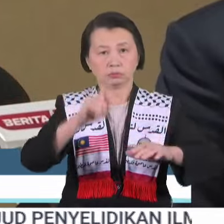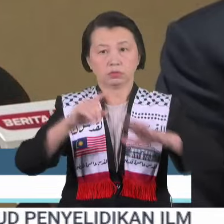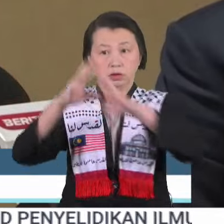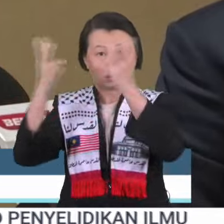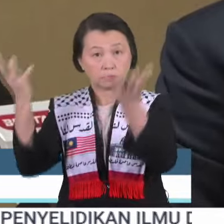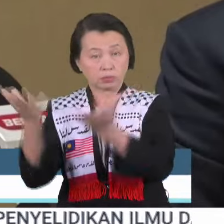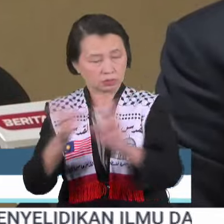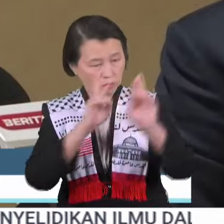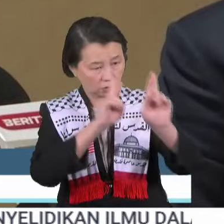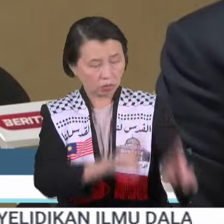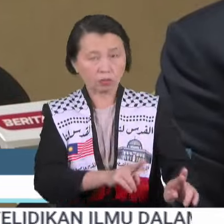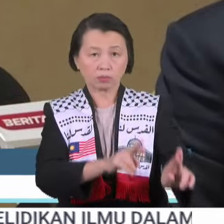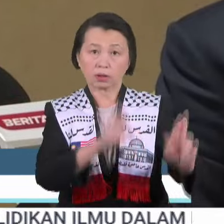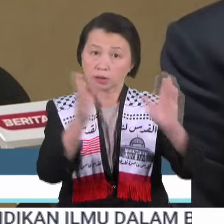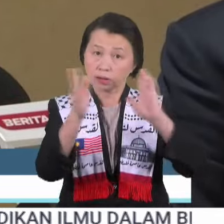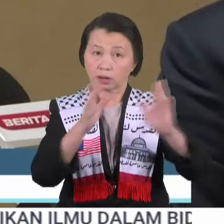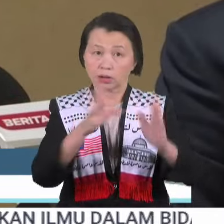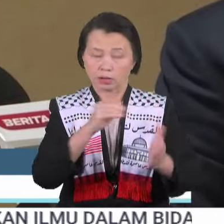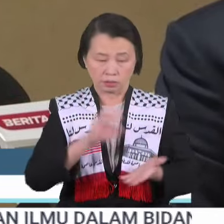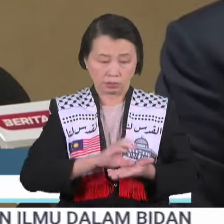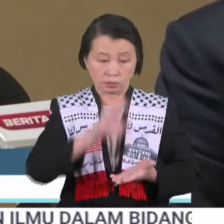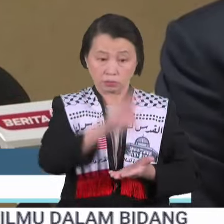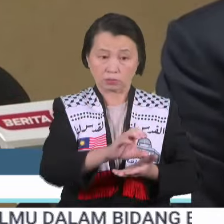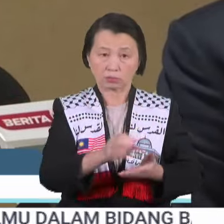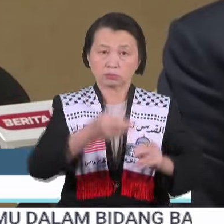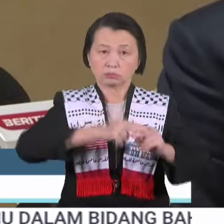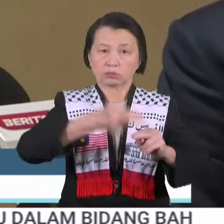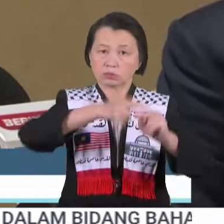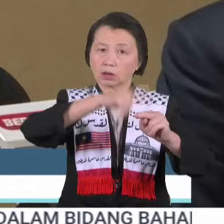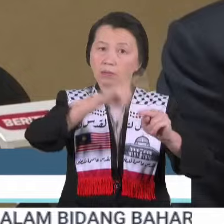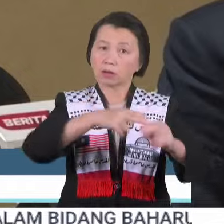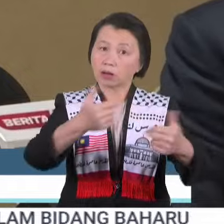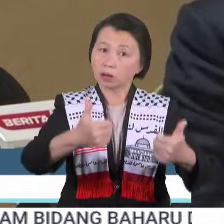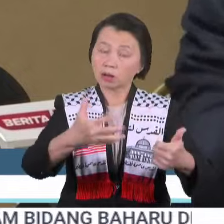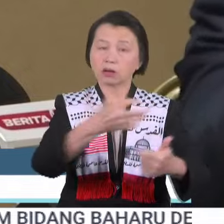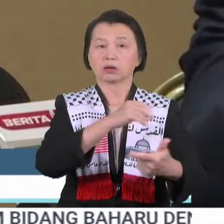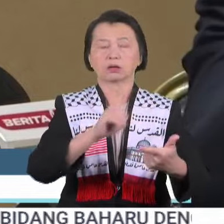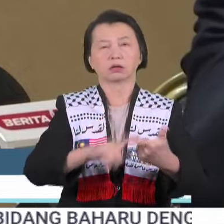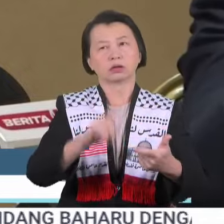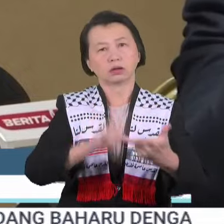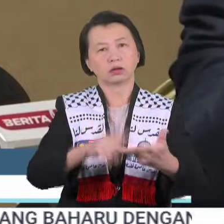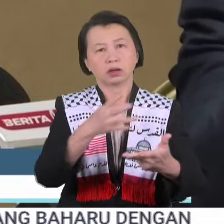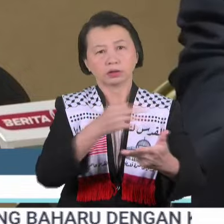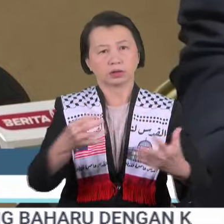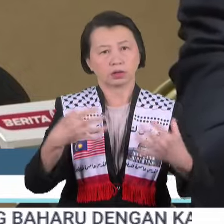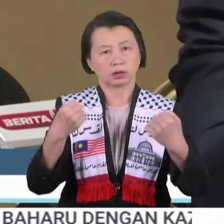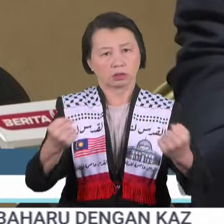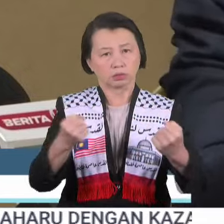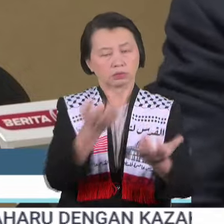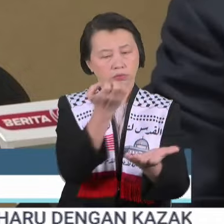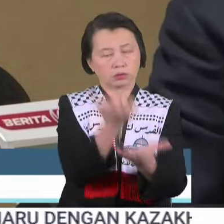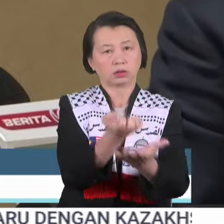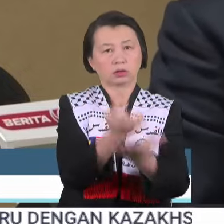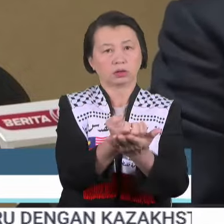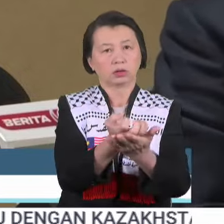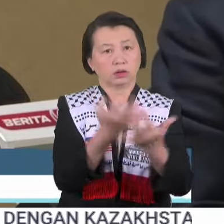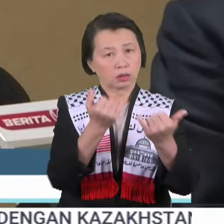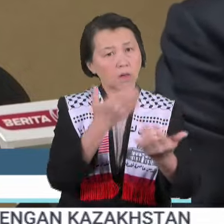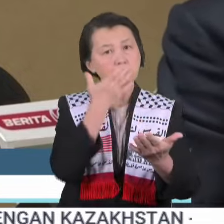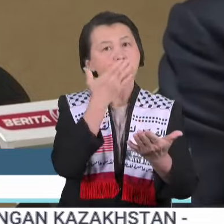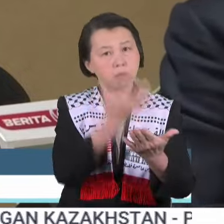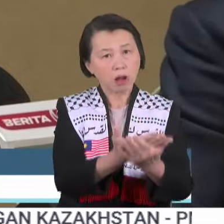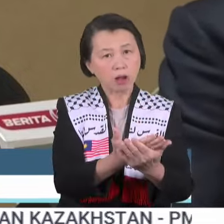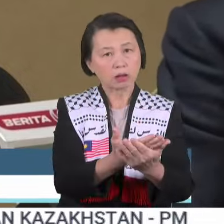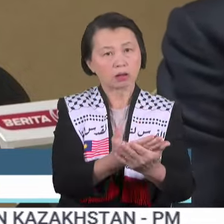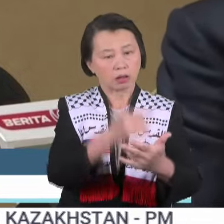dunia dan pelaburan meningkat, ringgit dan kekuatan ekonomi kian baik,